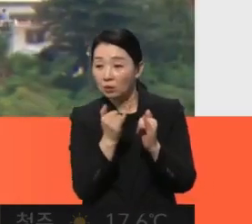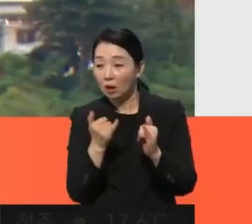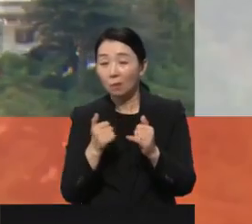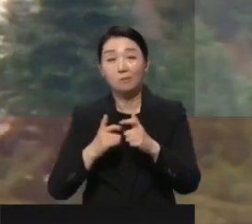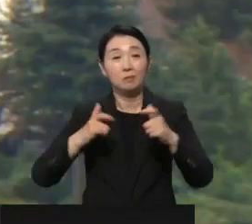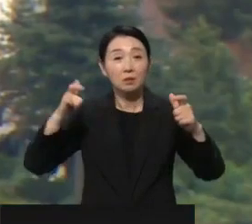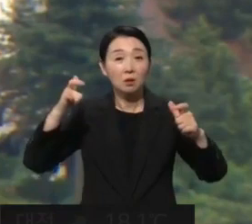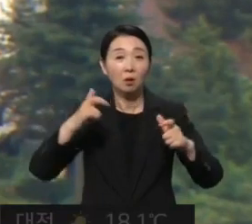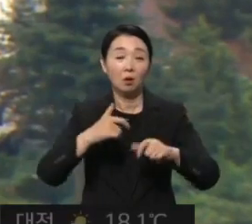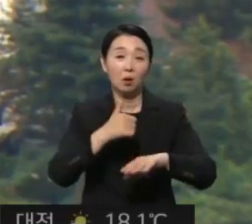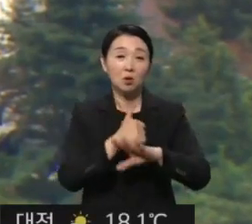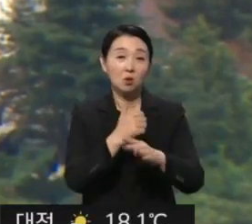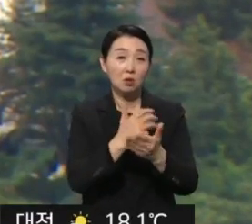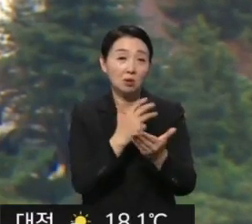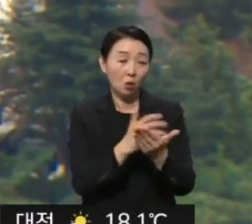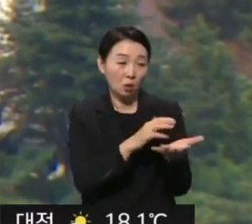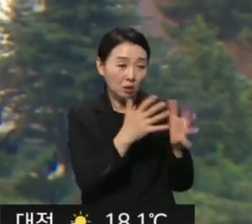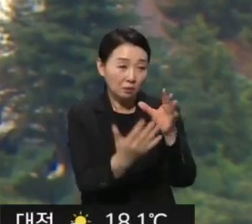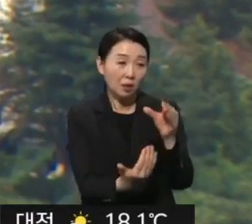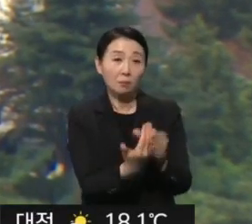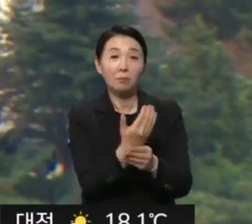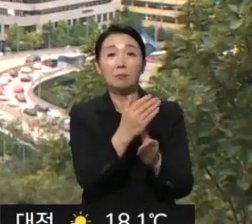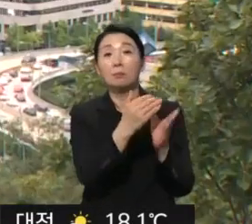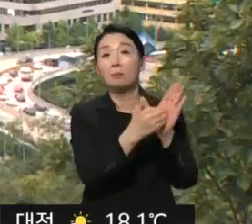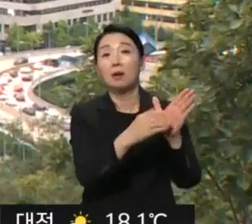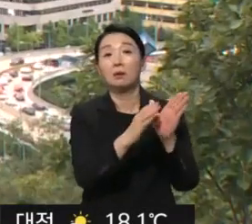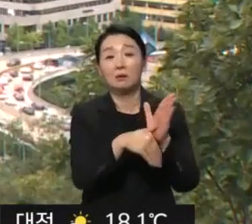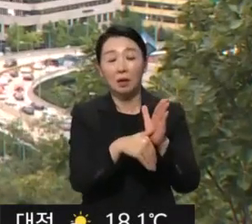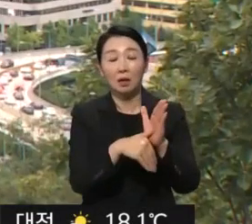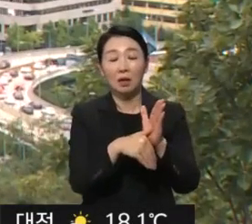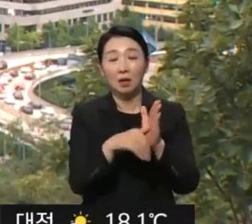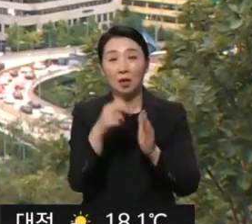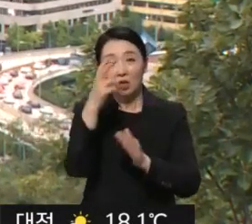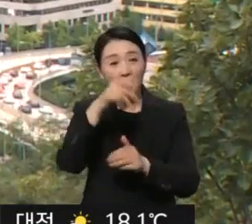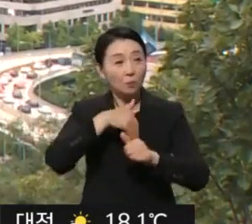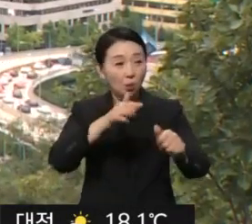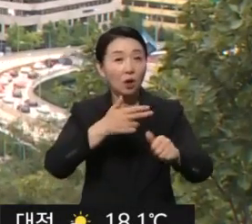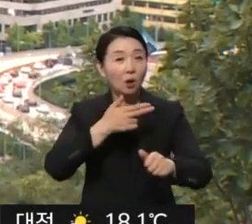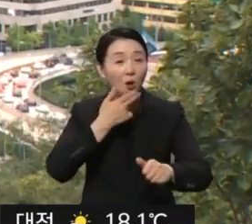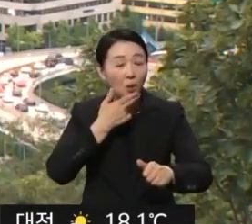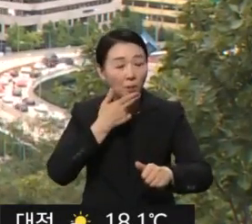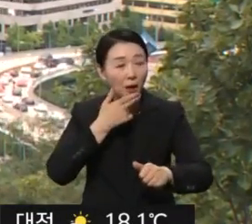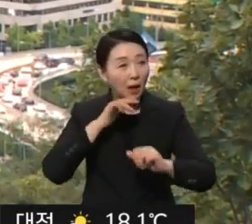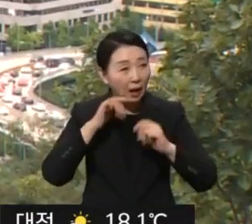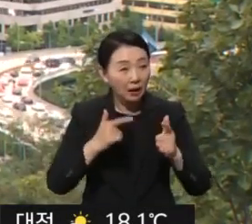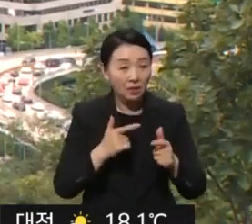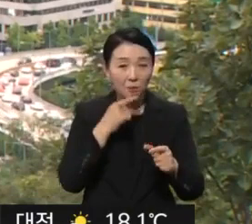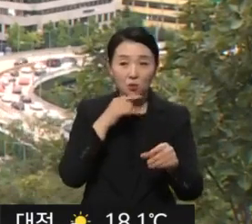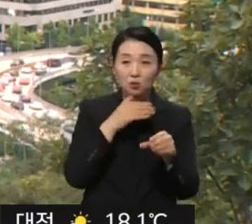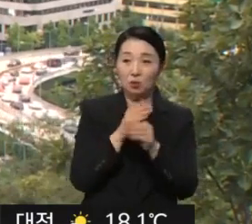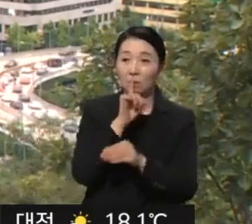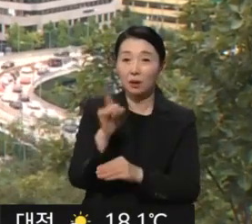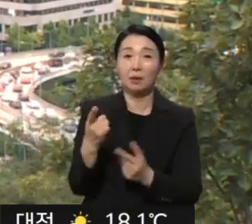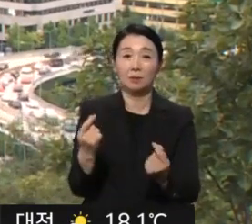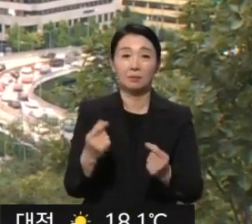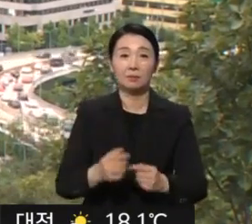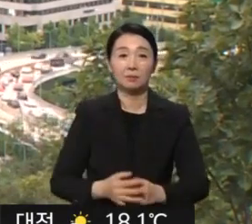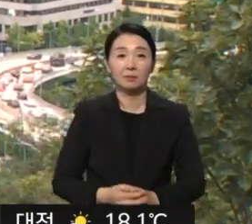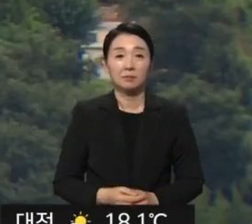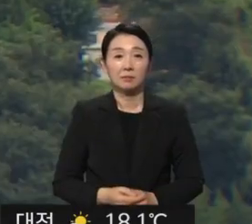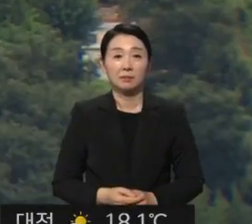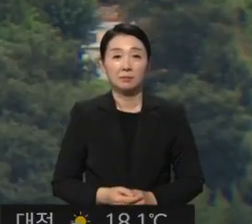이태원참사를 막는데 필요했던 경찰인력이 제대로 투입되지 않은 것 아니냐 민주당의 지적과 맞닿는